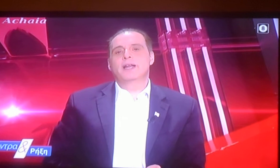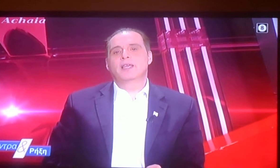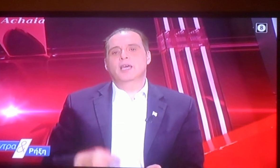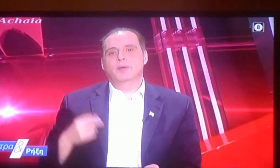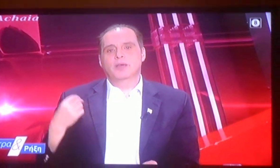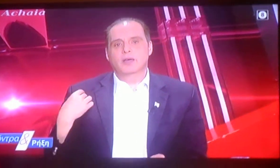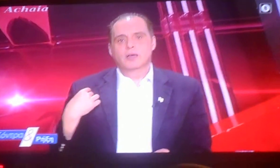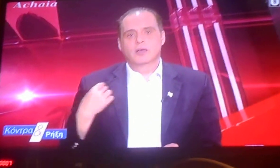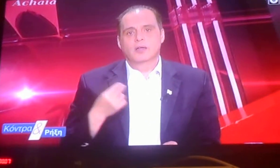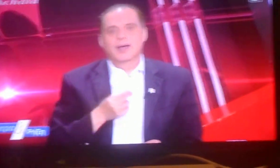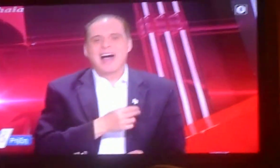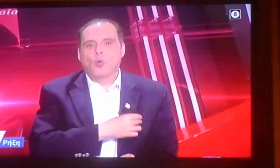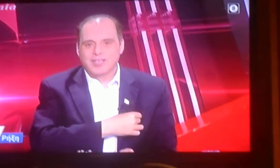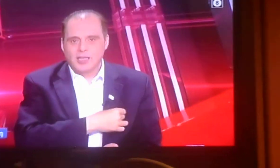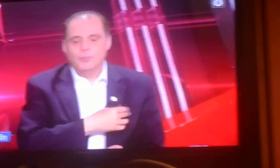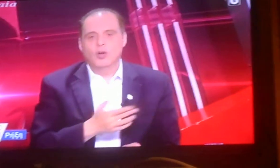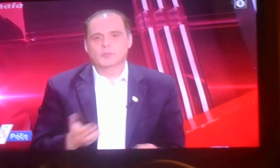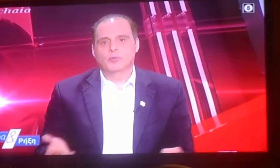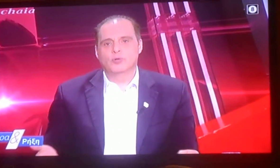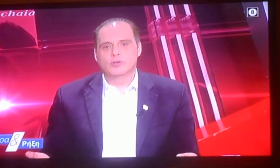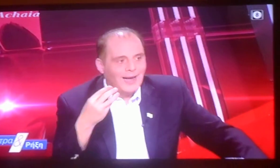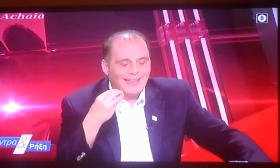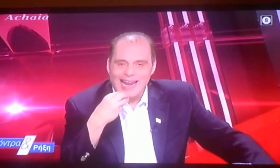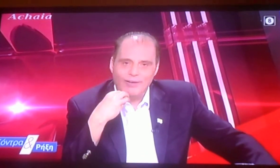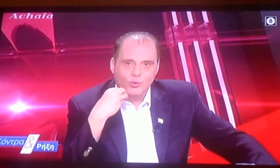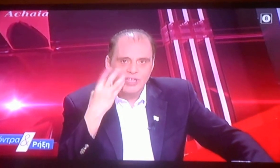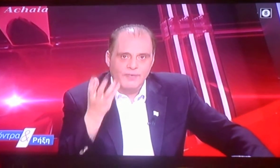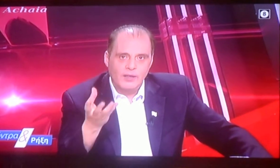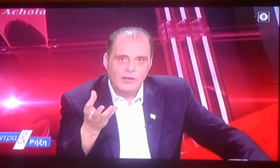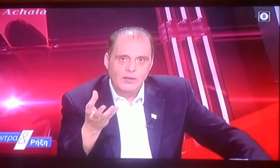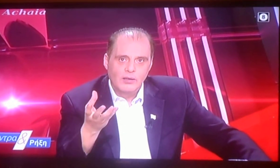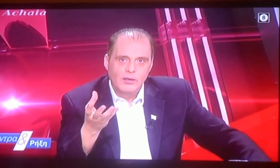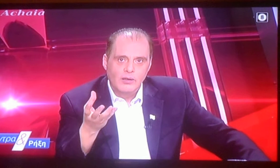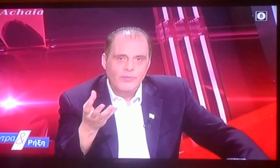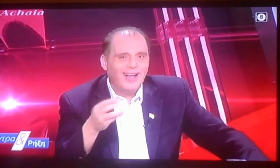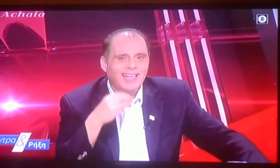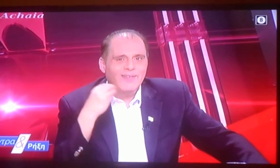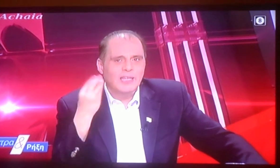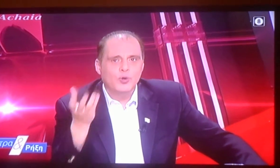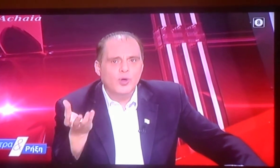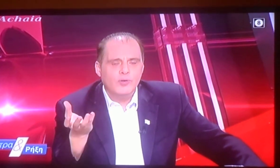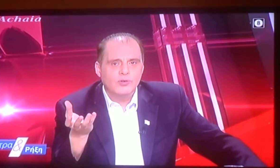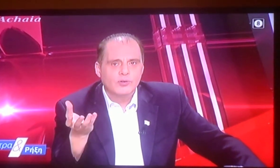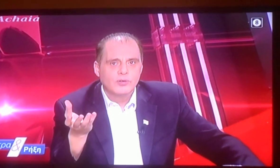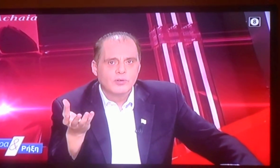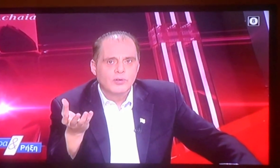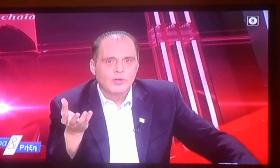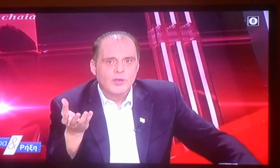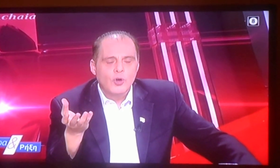και η Παναγία, παιδιά. Ακούστε τι είπε ο ένας πρωθυπουργός. Καταλάβατε, του ξέφυγε. Δεν κατάλαβε τι είπε ο